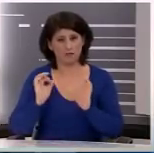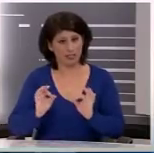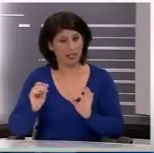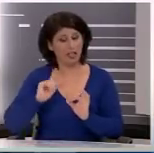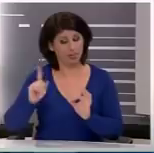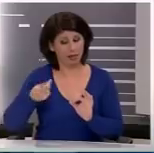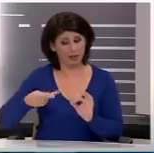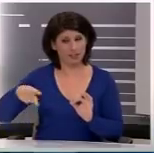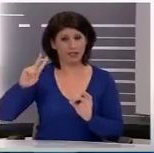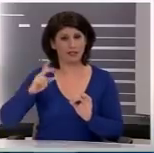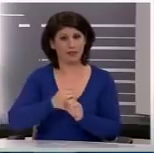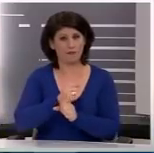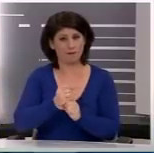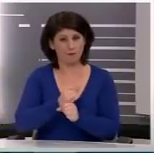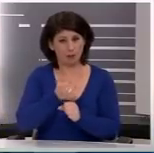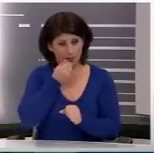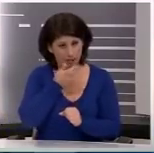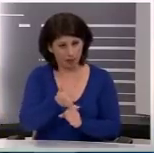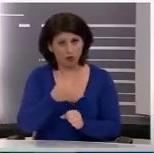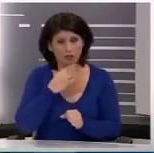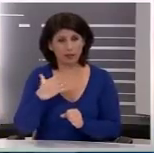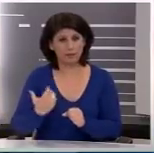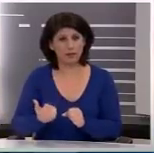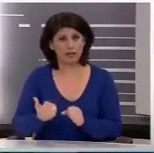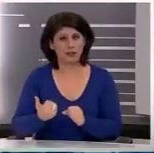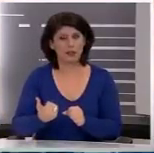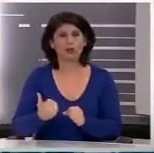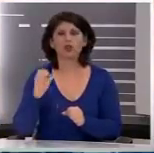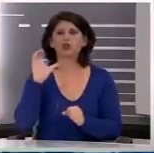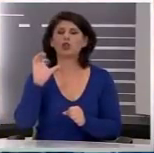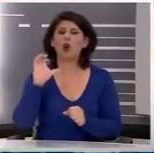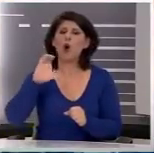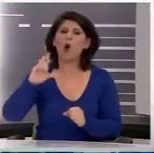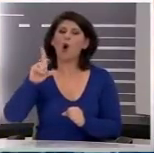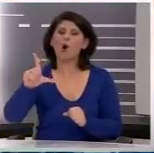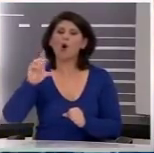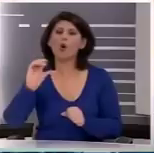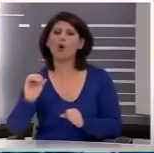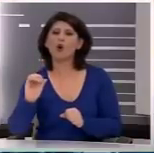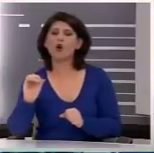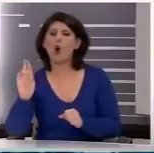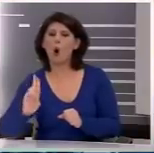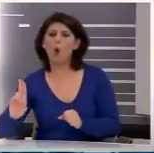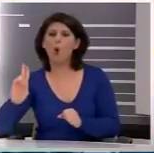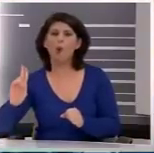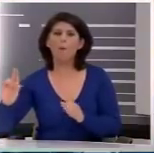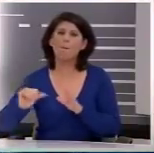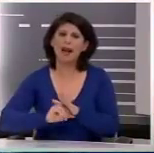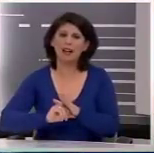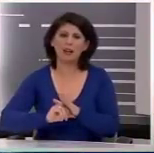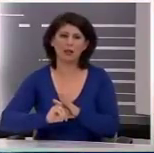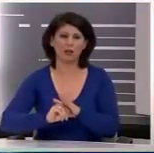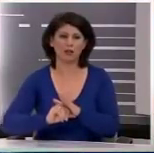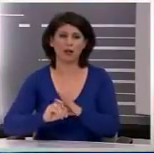αυξήθηκε η φαρμακευτική δαπάνη γιατί υπάρχει το clawback και καλώς έγινε. Αλλά το παιχνίδι γινόταν αλλιώς